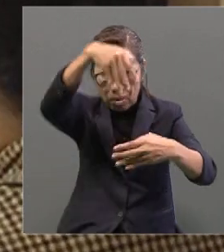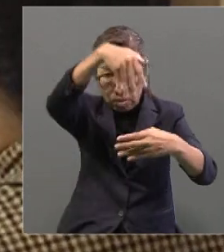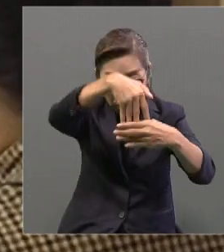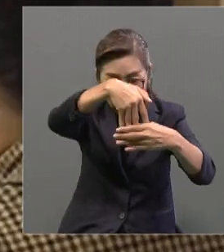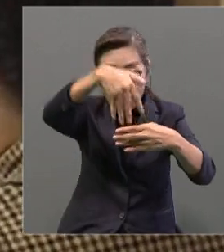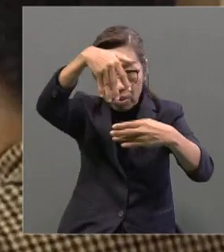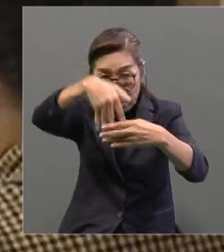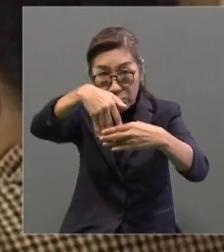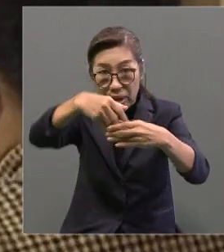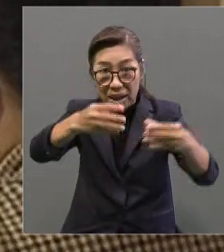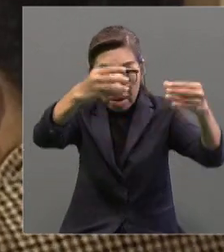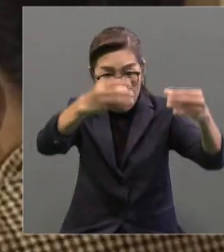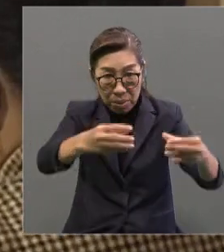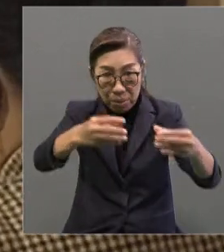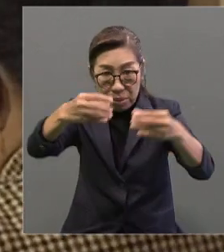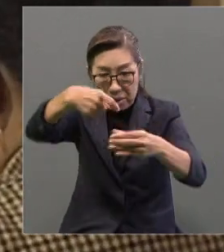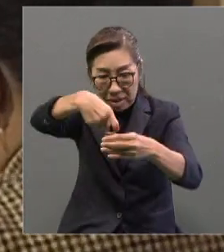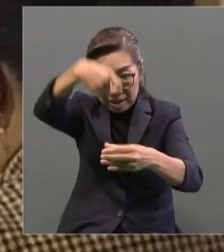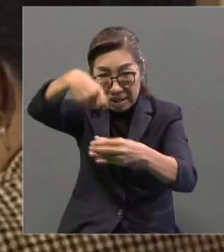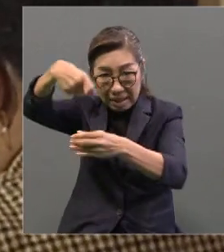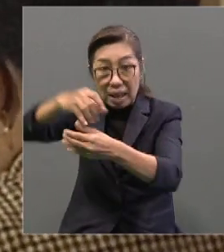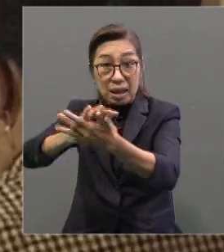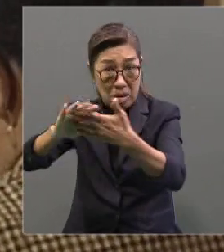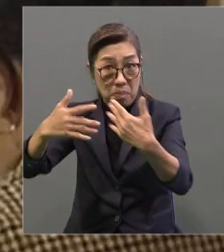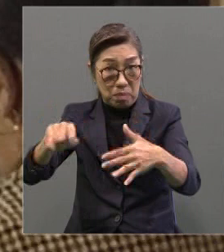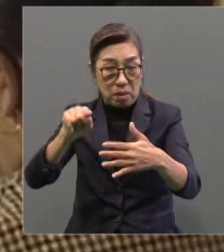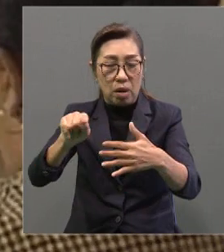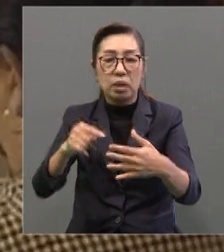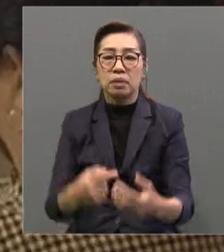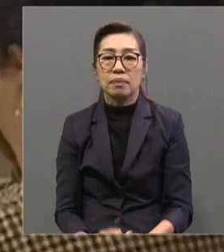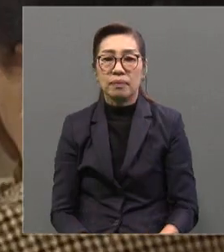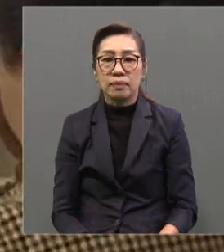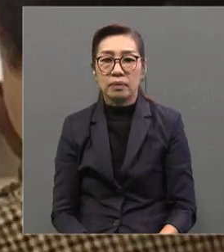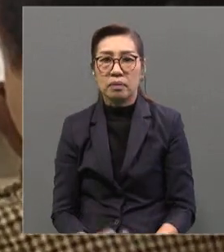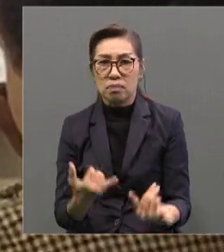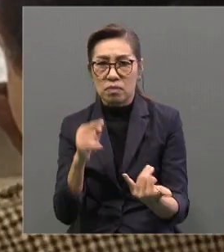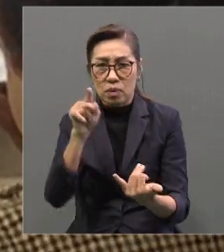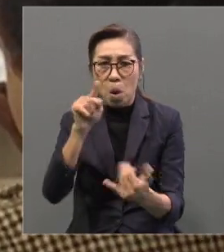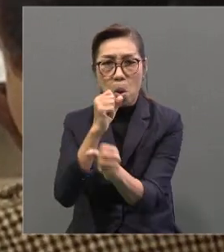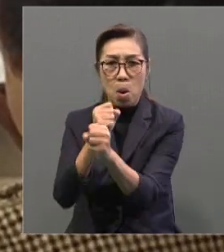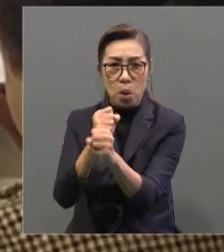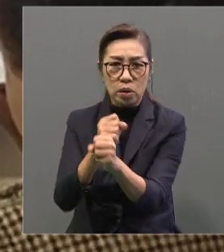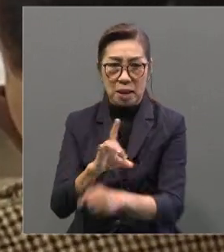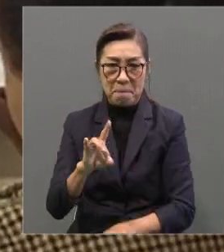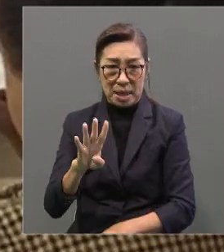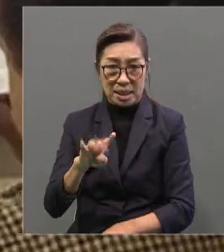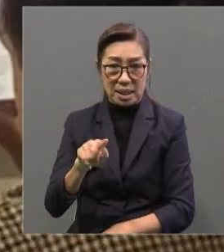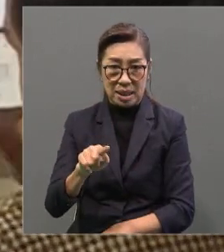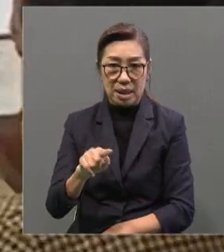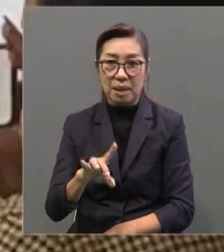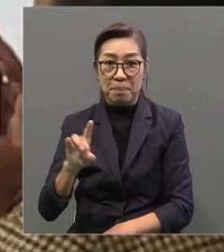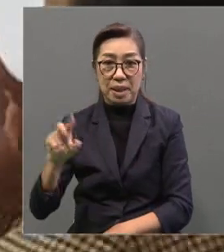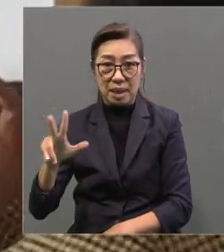บร้อยแล้วคือมีการดึงลวดสลิงเรียบร้อยนะแล้วมาตอนนี้กำลังอยู่ระหว่างการทำเพียร์84กับ